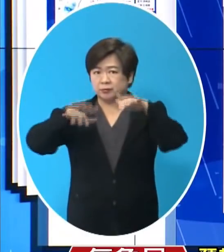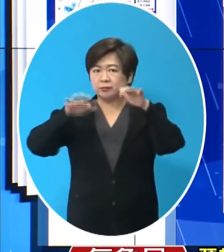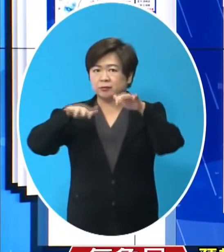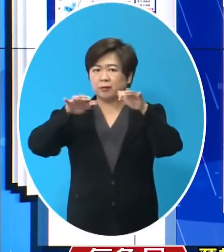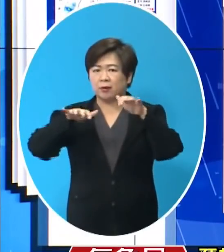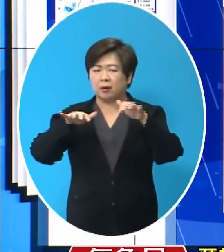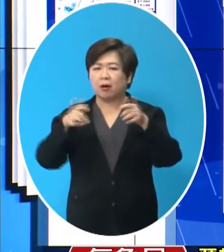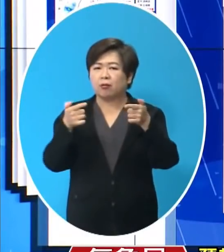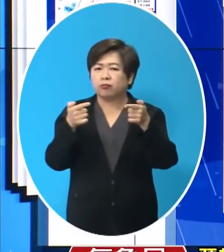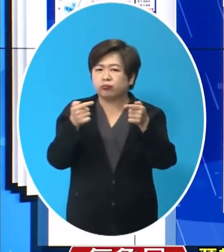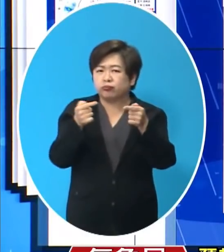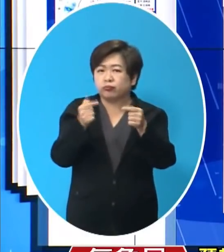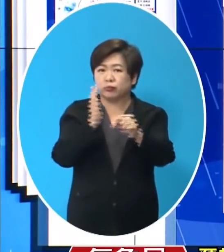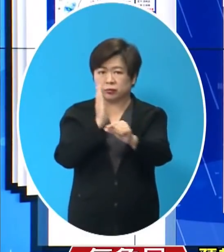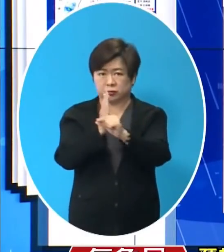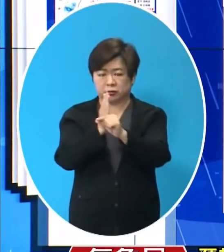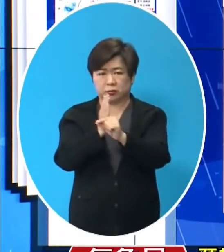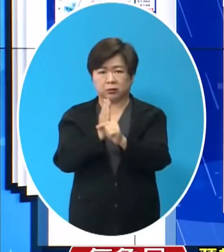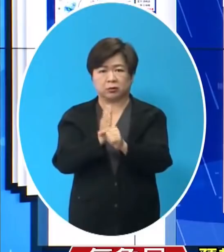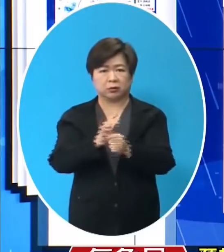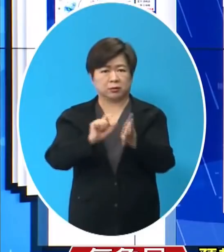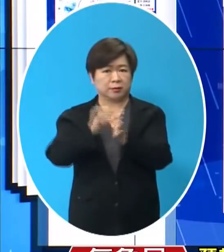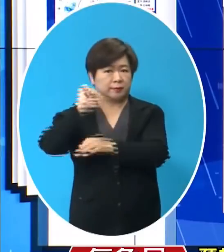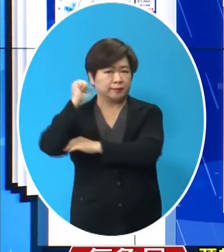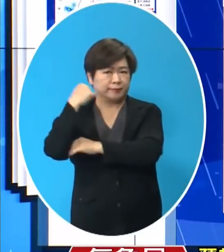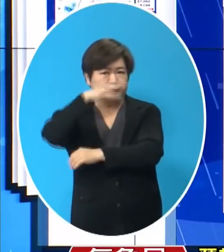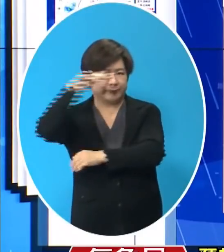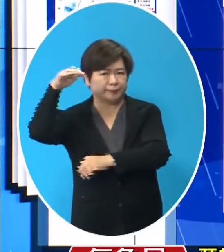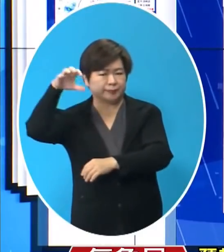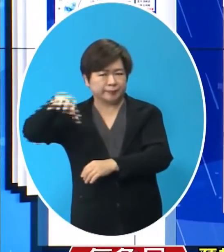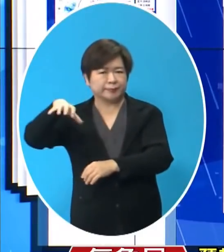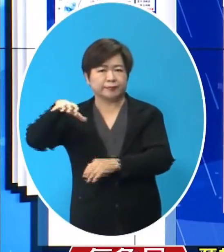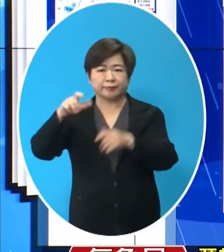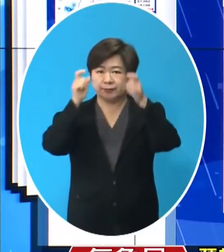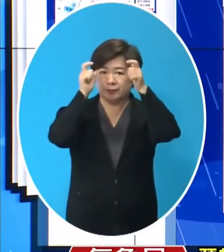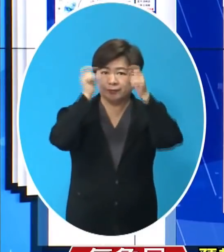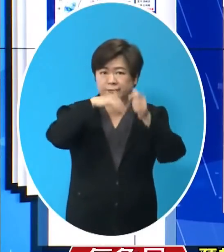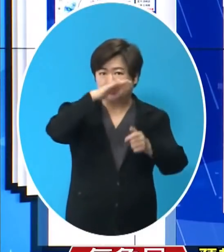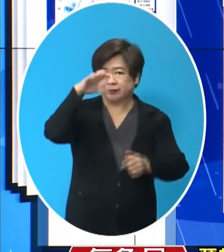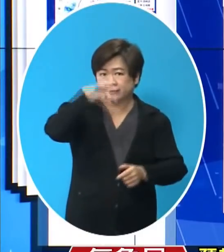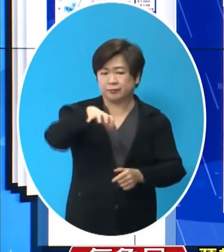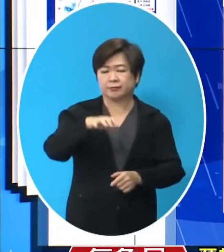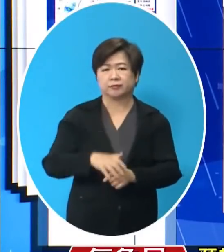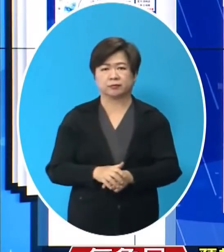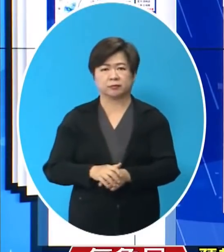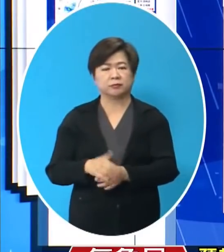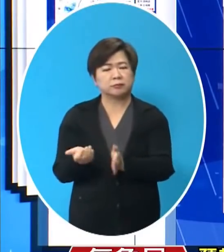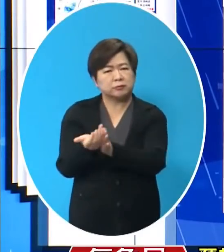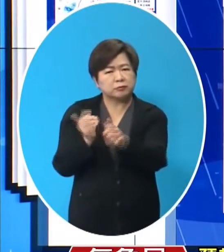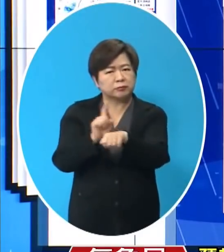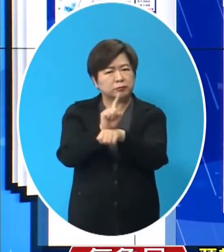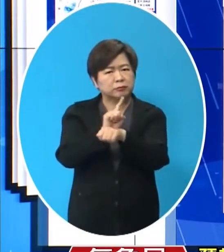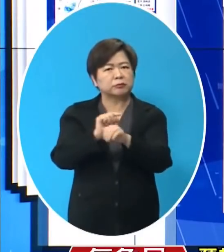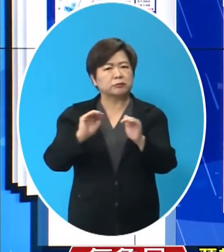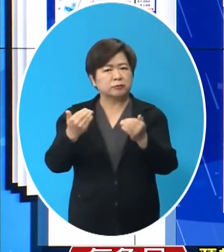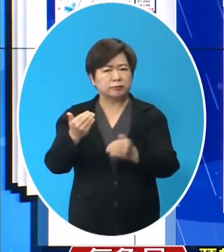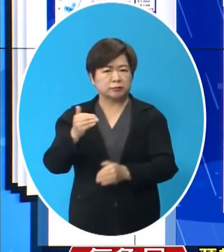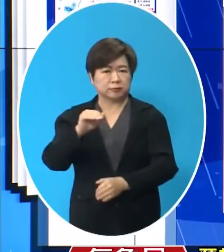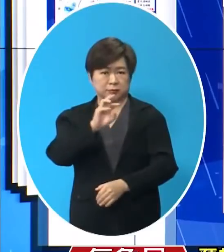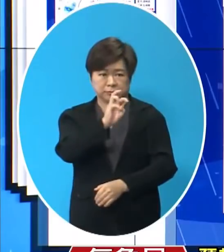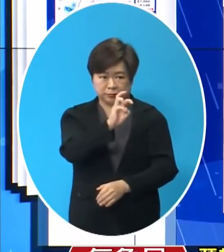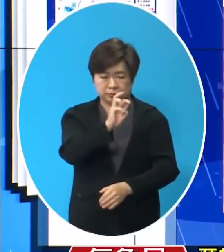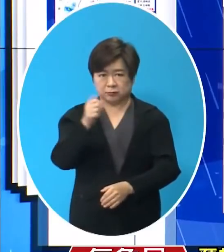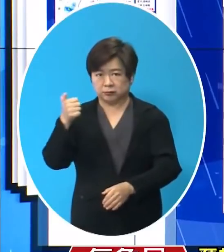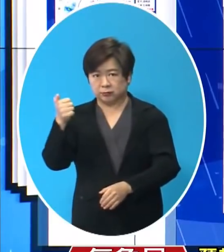实有稍微缓和的现象，只有在嘉义山区、高雄的山区，过去的时雨量来到30到50毫米之